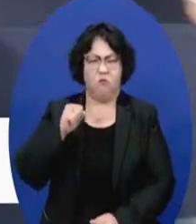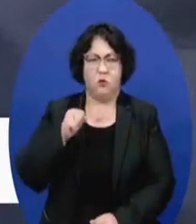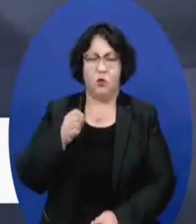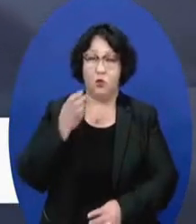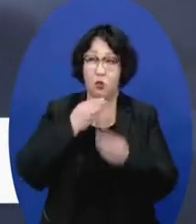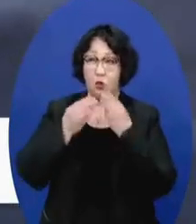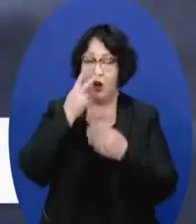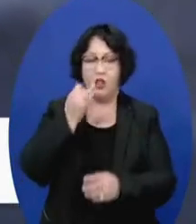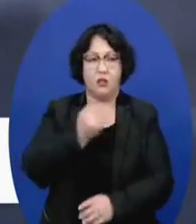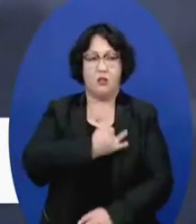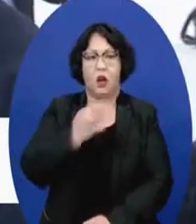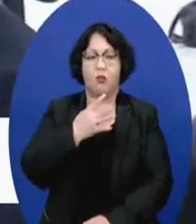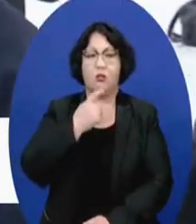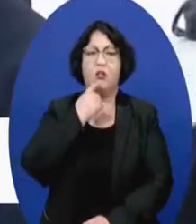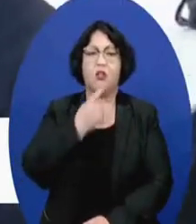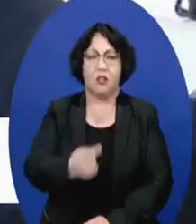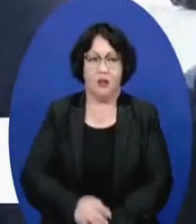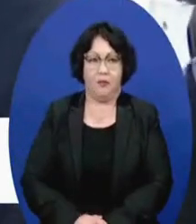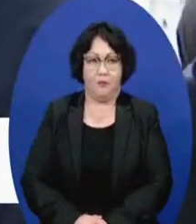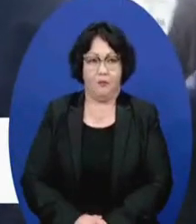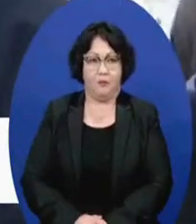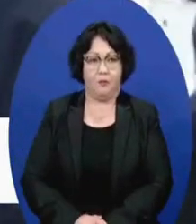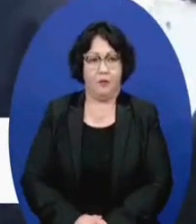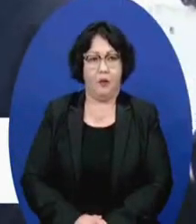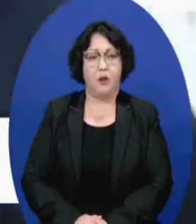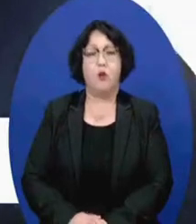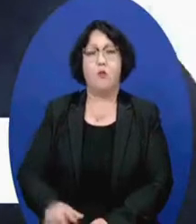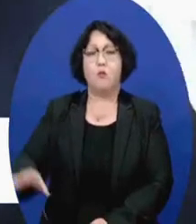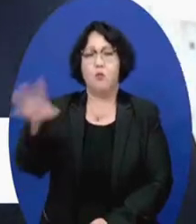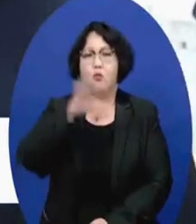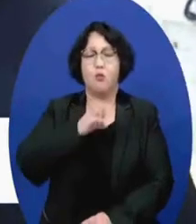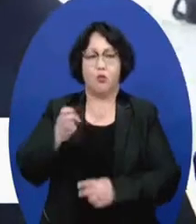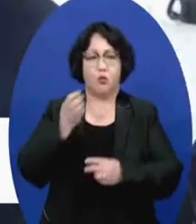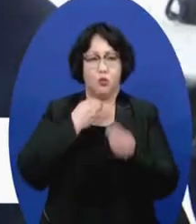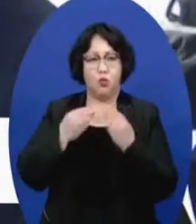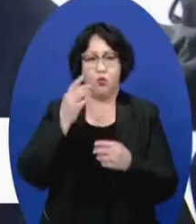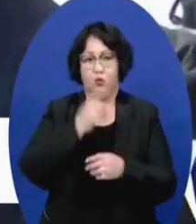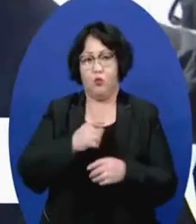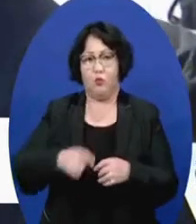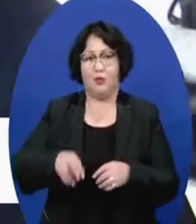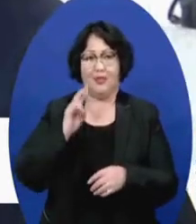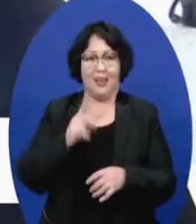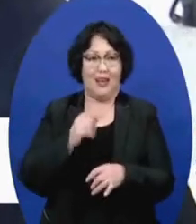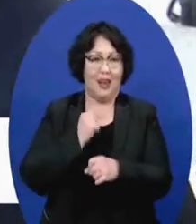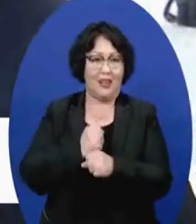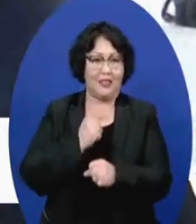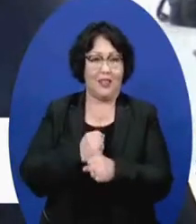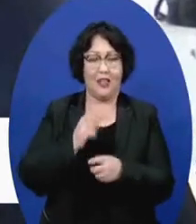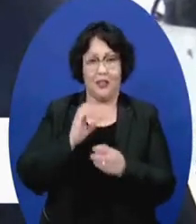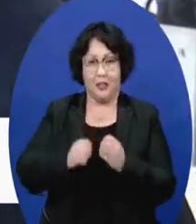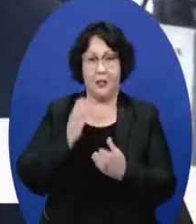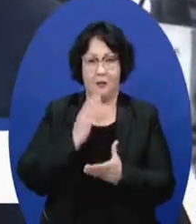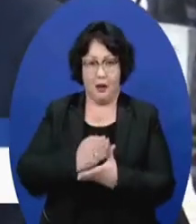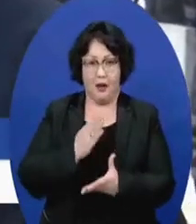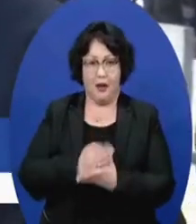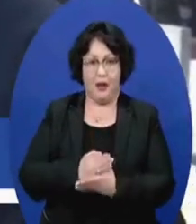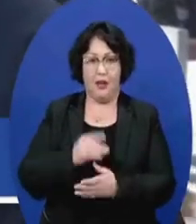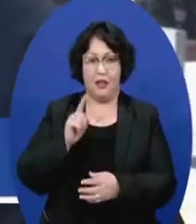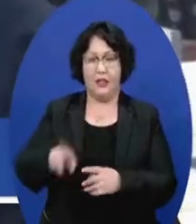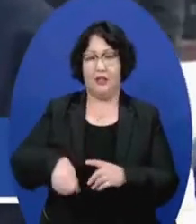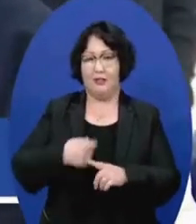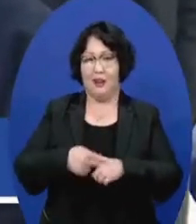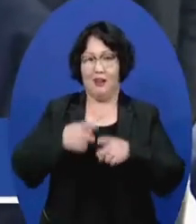гэдгээч илэрхийлсэн юм а. Чисэн энэ бүх шүүгч нар одоо яг ажиллаа хийж байгаа. Ийм байгаа нөхцөл тэрийг эргэж